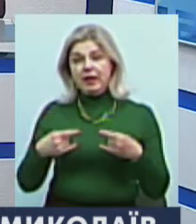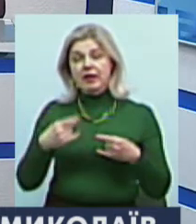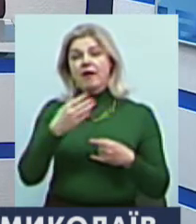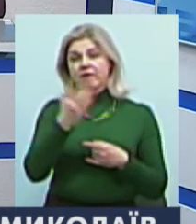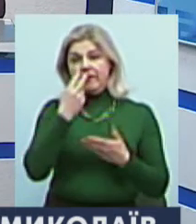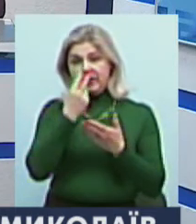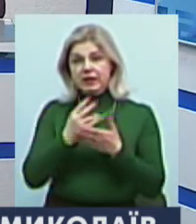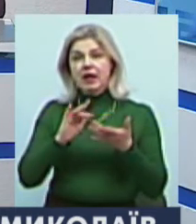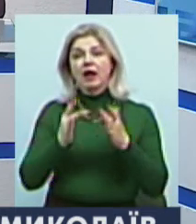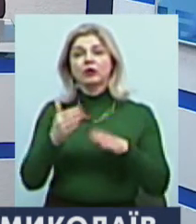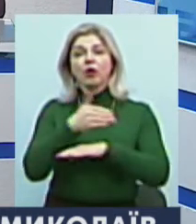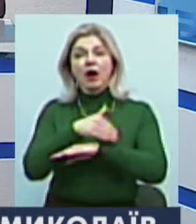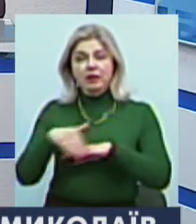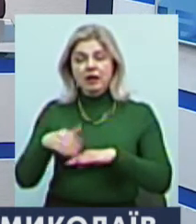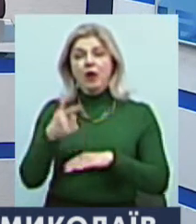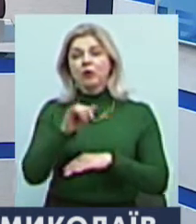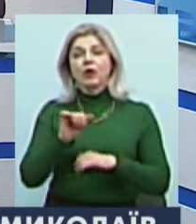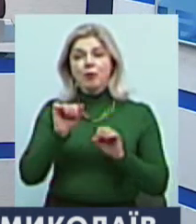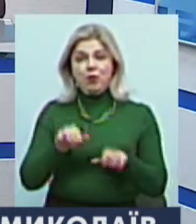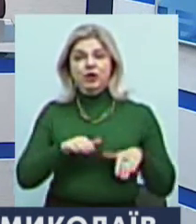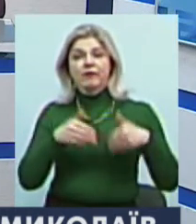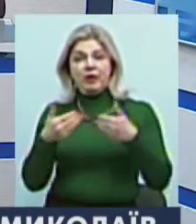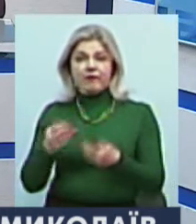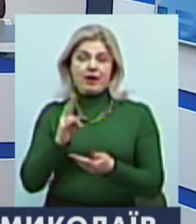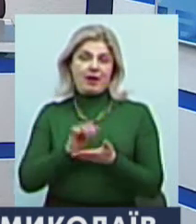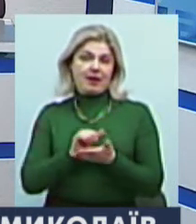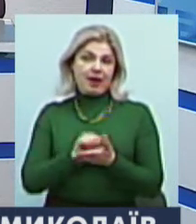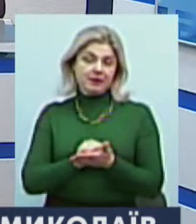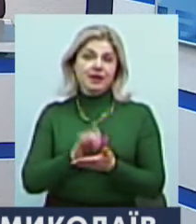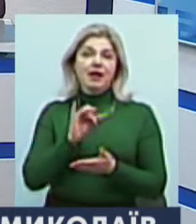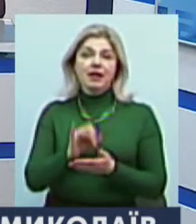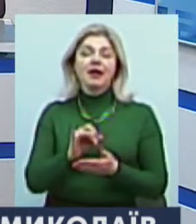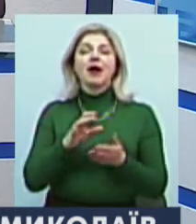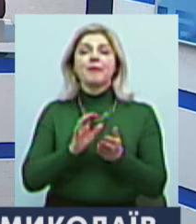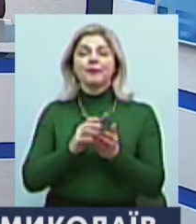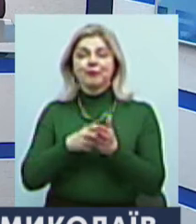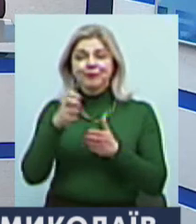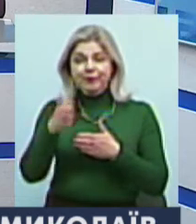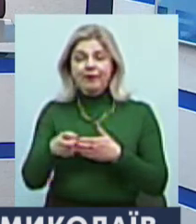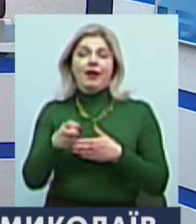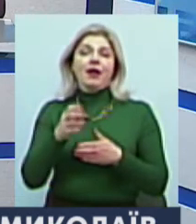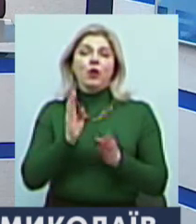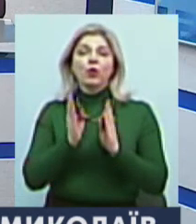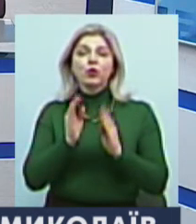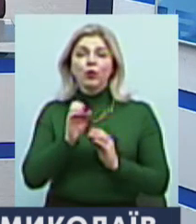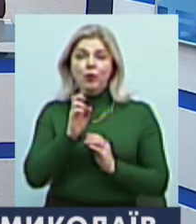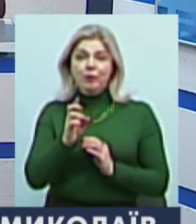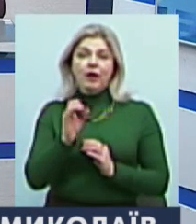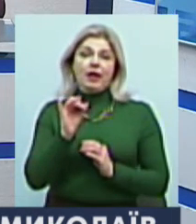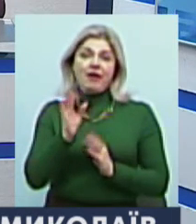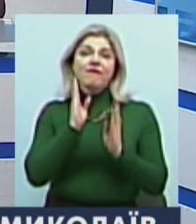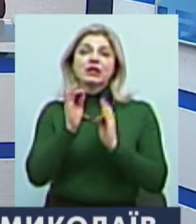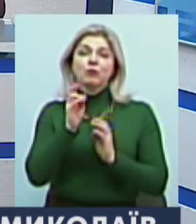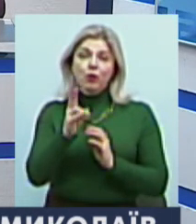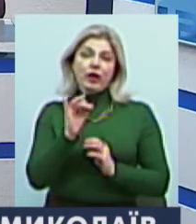бачитимете нашу електронну адресу, за якою зможете звертатись до редакції, а також посилання на наш YouTube-канал та сторінку мережі Facebook.